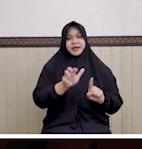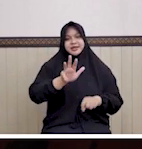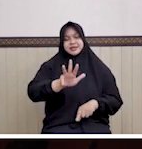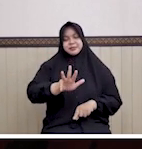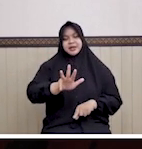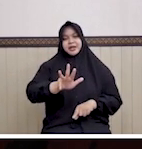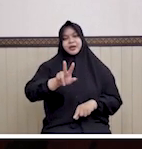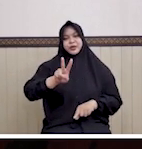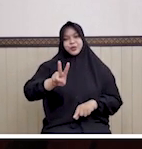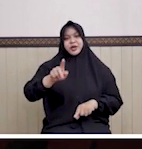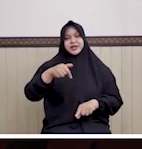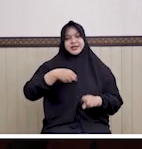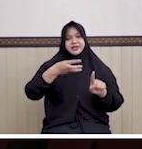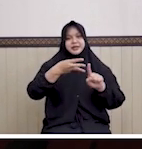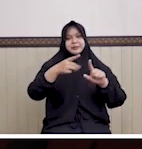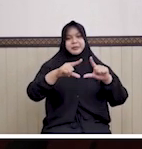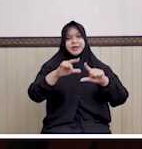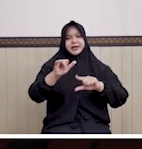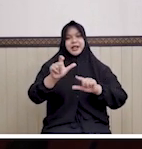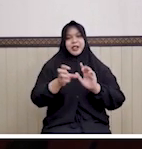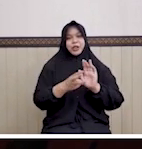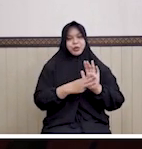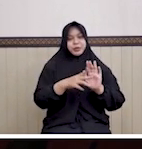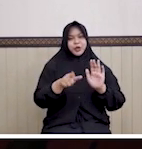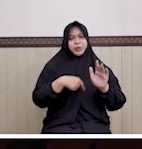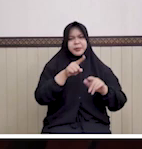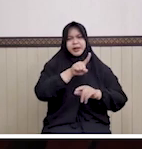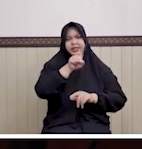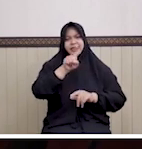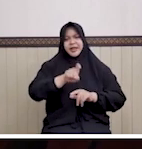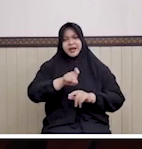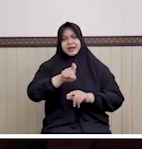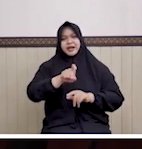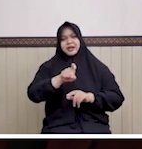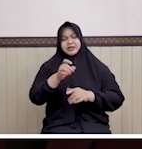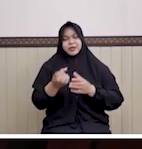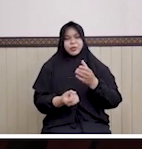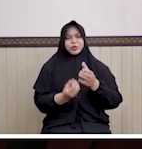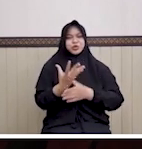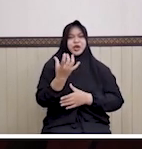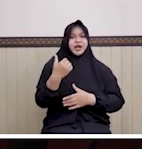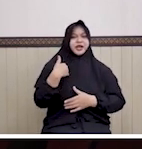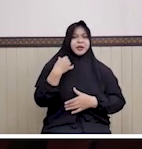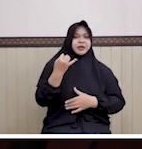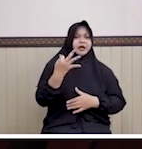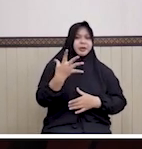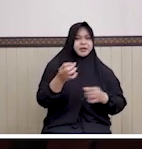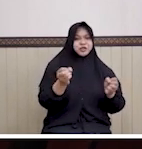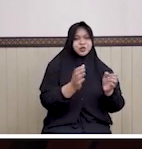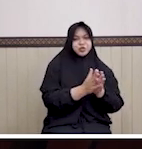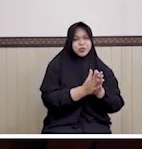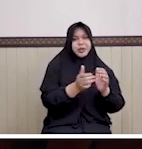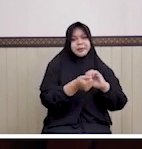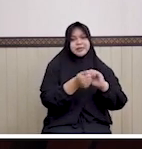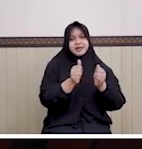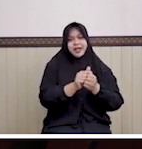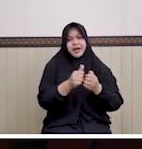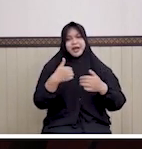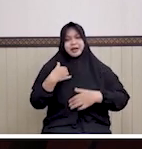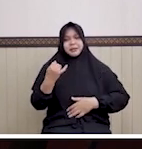Badilum itu pertanyaannya selalu muncul Ada berapa jumlah perkara ada berapa yang melakukan pelayanan